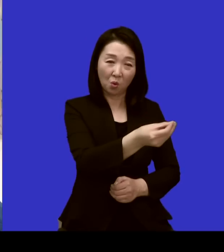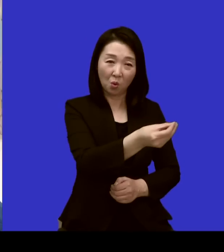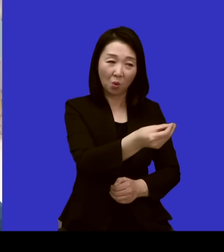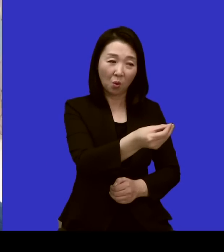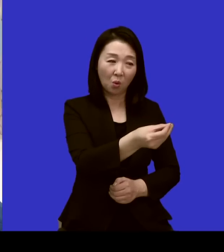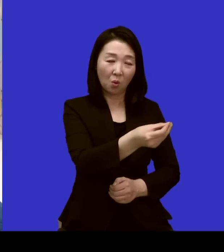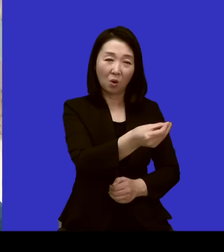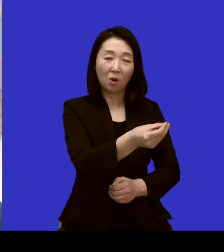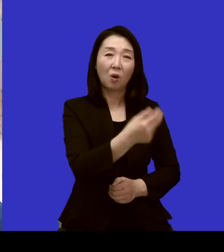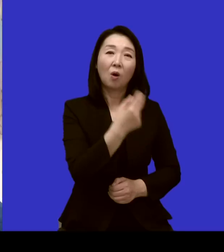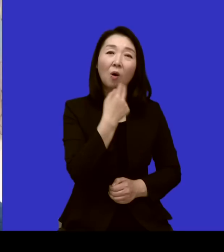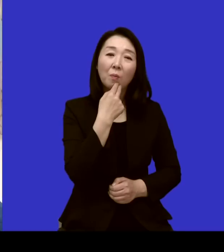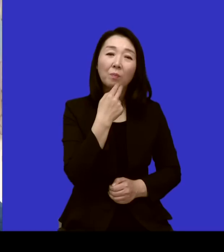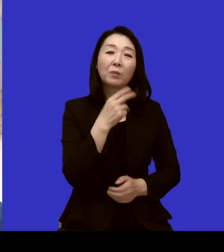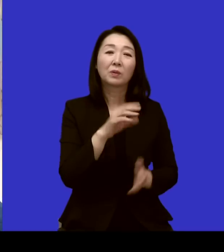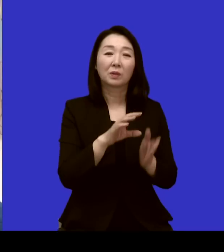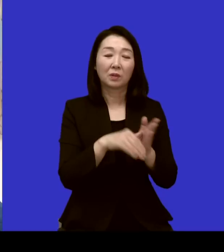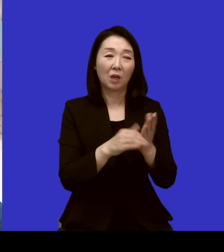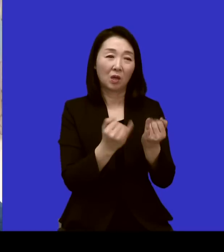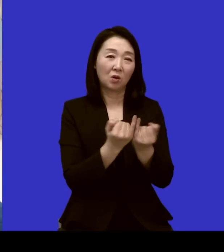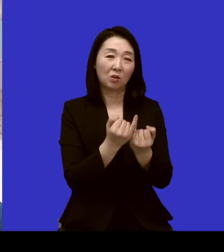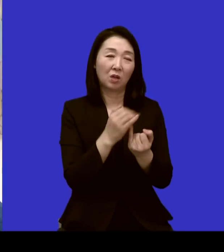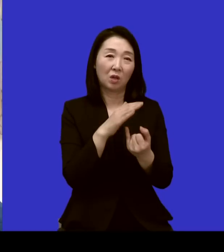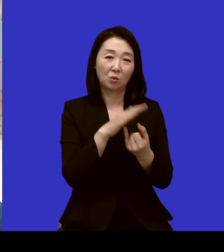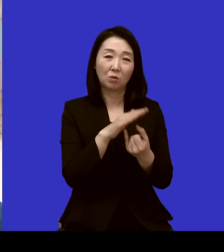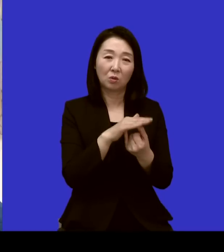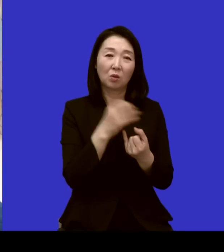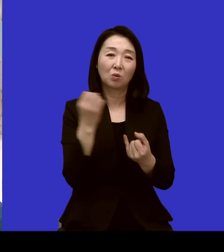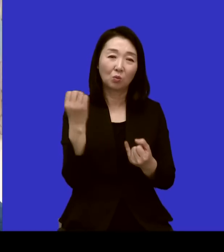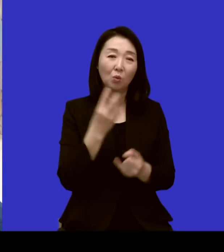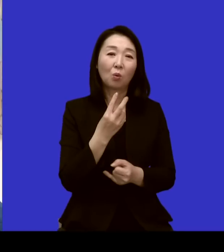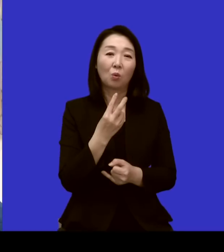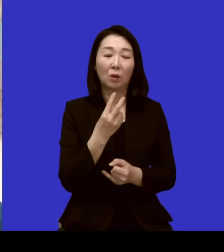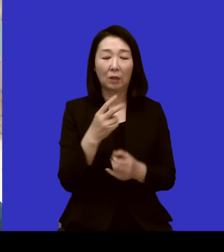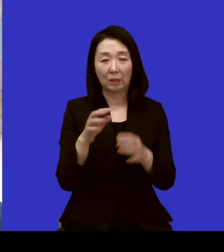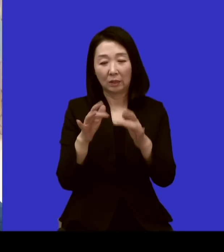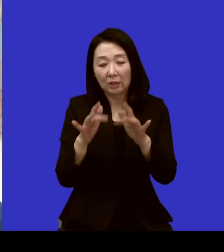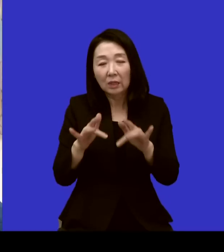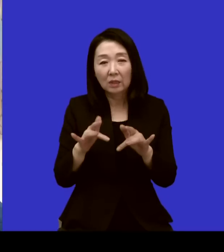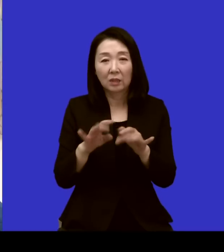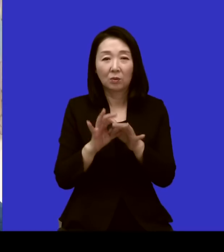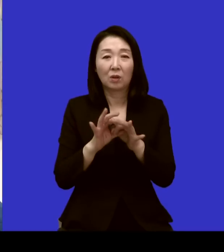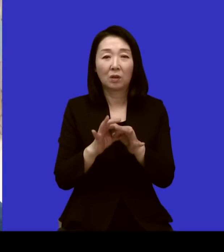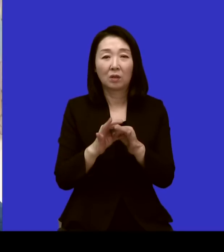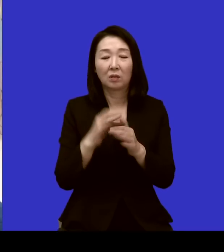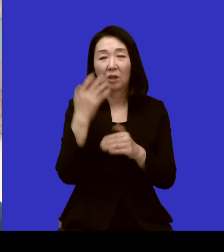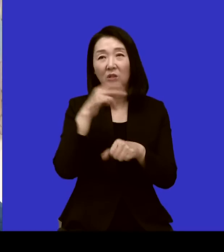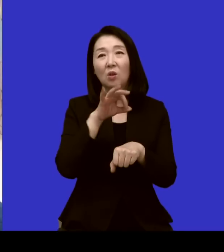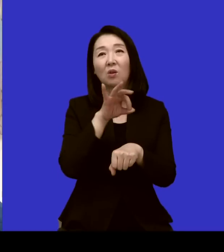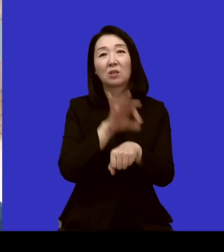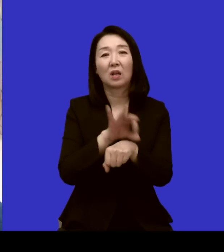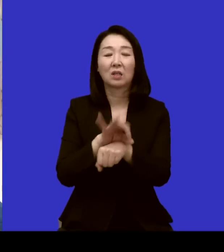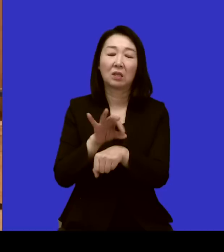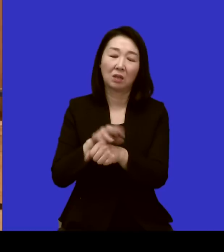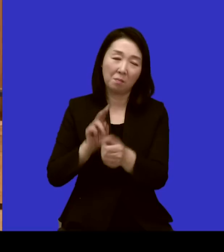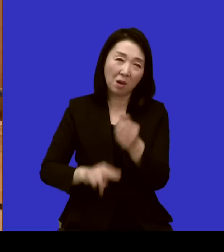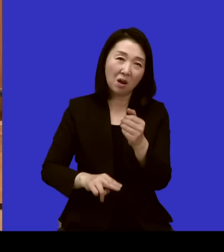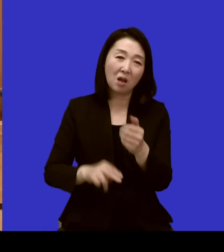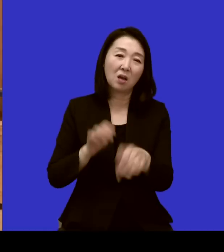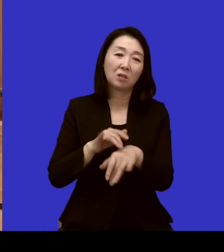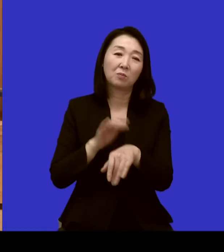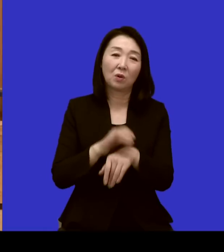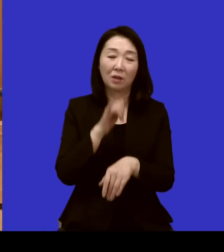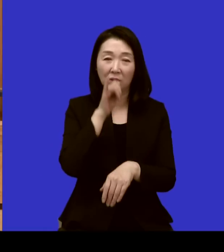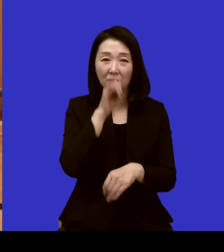않으면 이 여자 이제 청소년들은 자취 청소년들은 또 이게 채팅앱을 열고 성매매를 너무 습관처럼 하게 되거든요. 예.